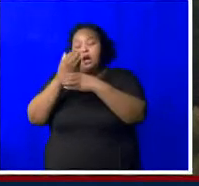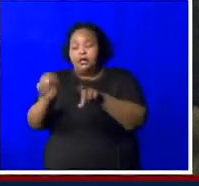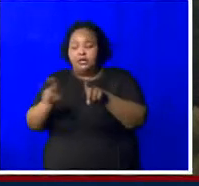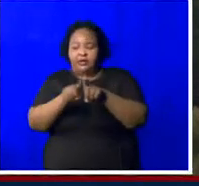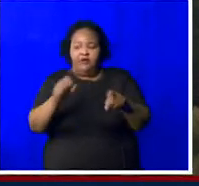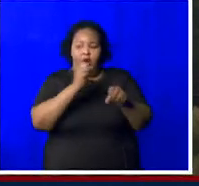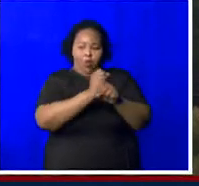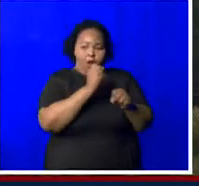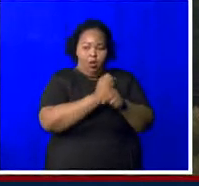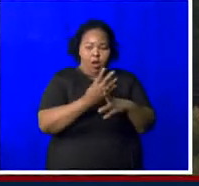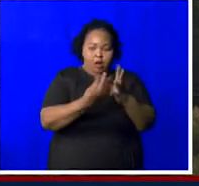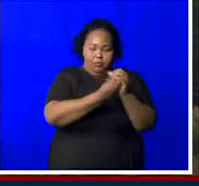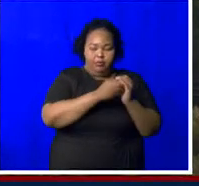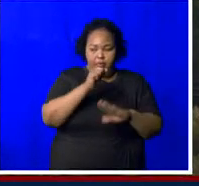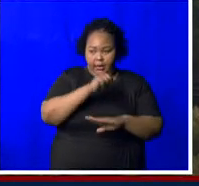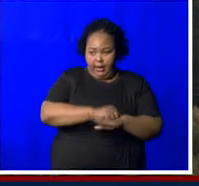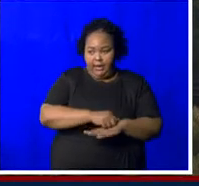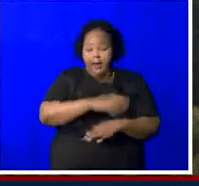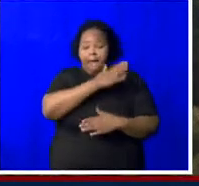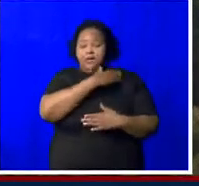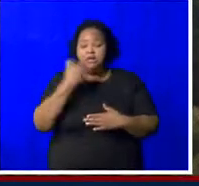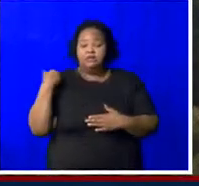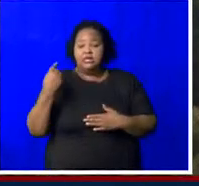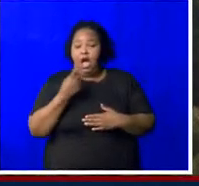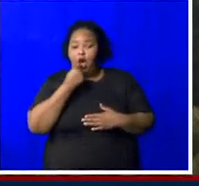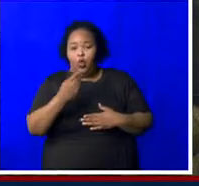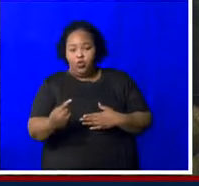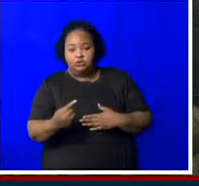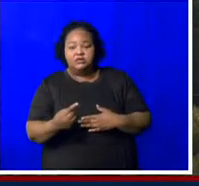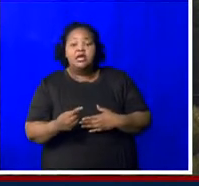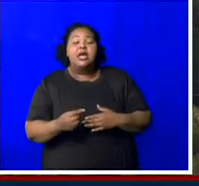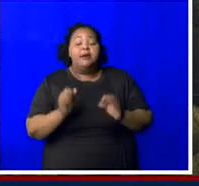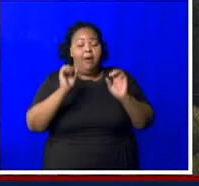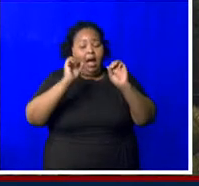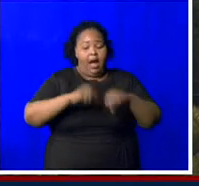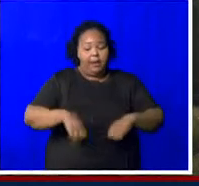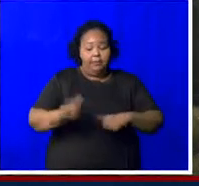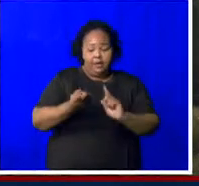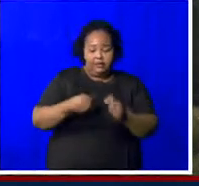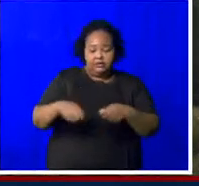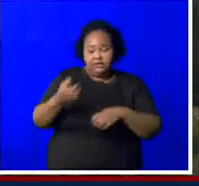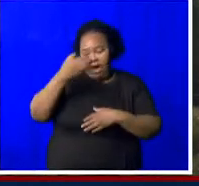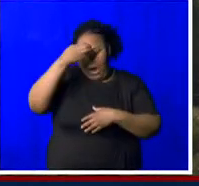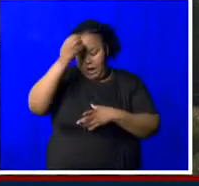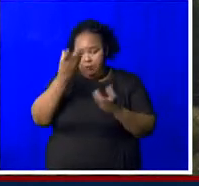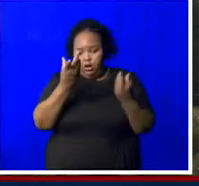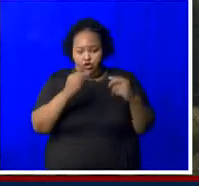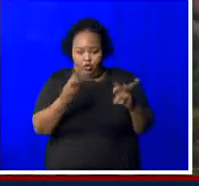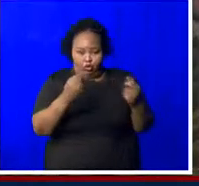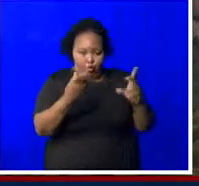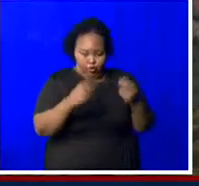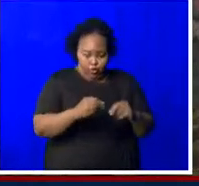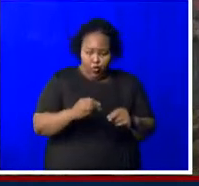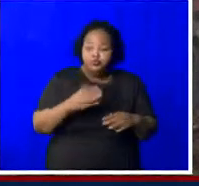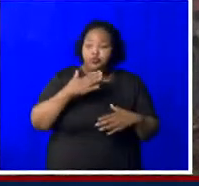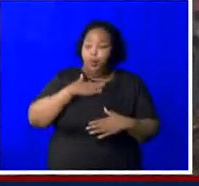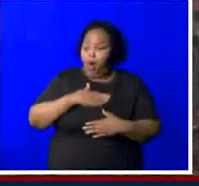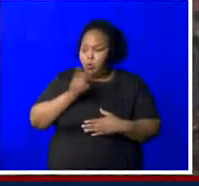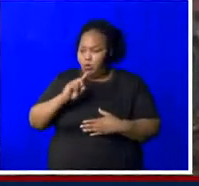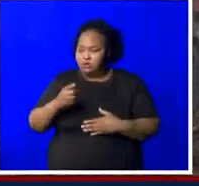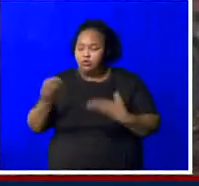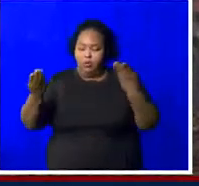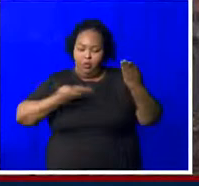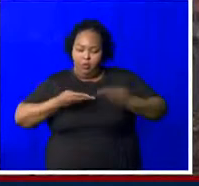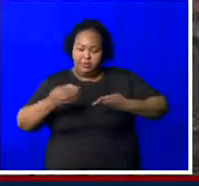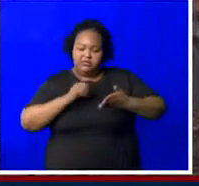ukuthi tonke tivumelwano tetekuthengiselana letendiwa nguhulumende tiyaye tiqinisekise ukuthi bosomabhizinisi bemaswati